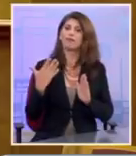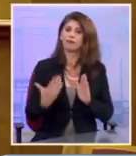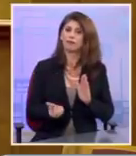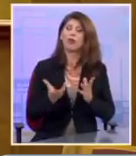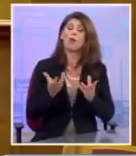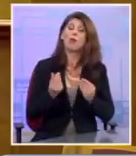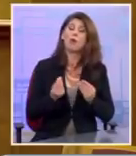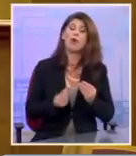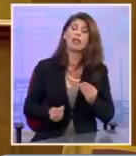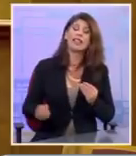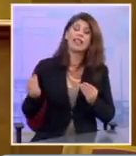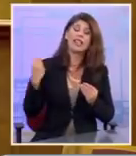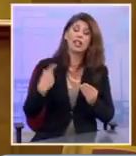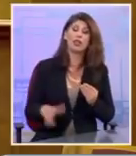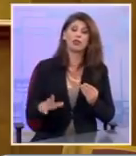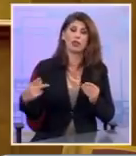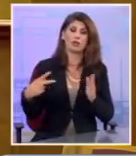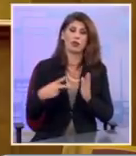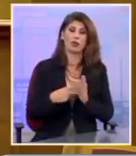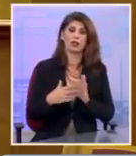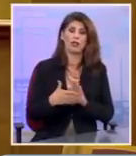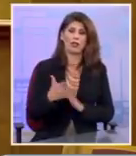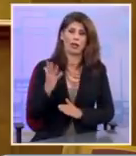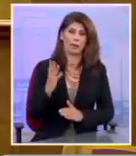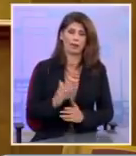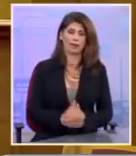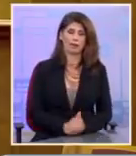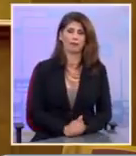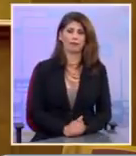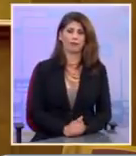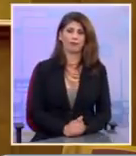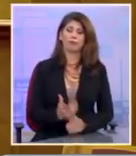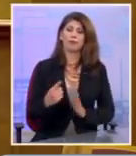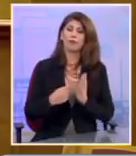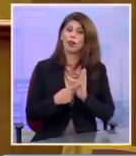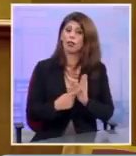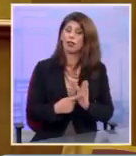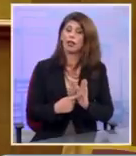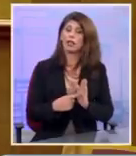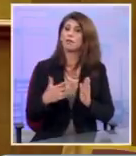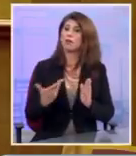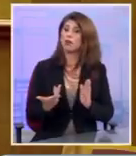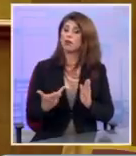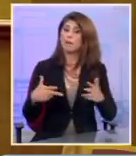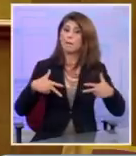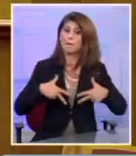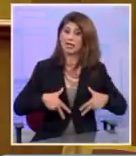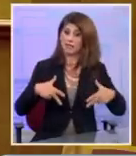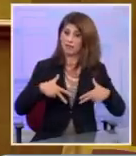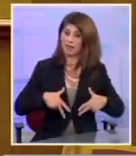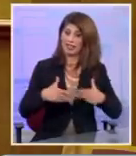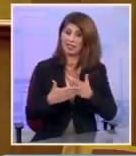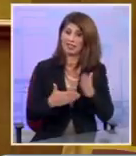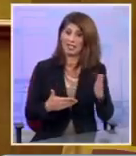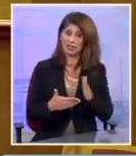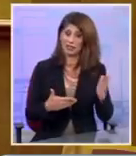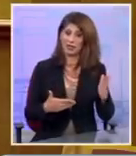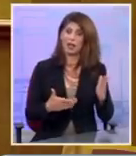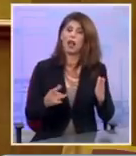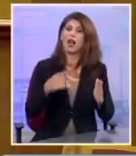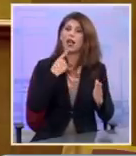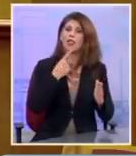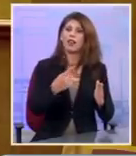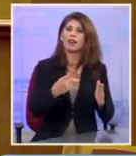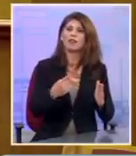πολύ χειρότερο από το 2015. Δείχνει πως με κυβέρνηση αριστεράς θα